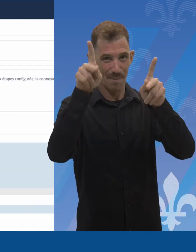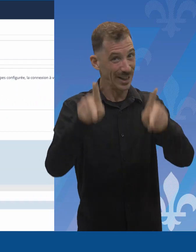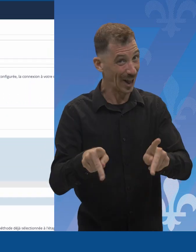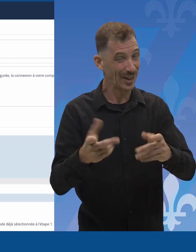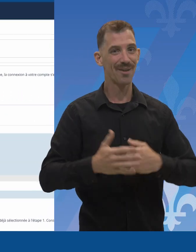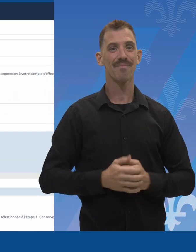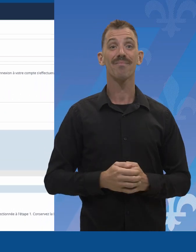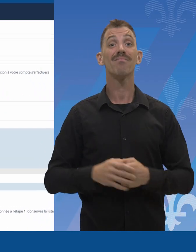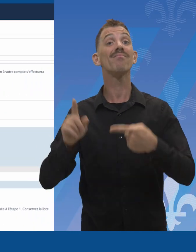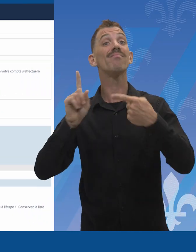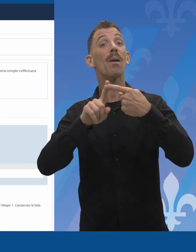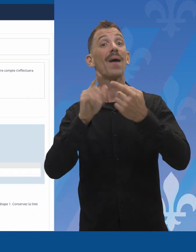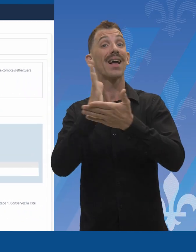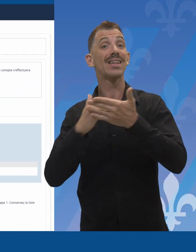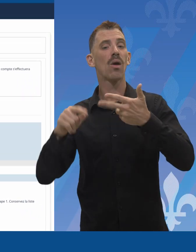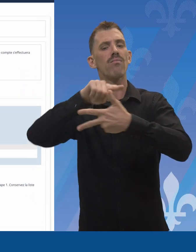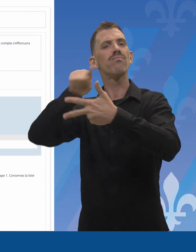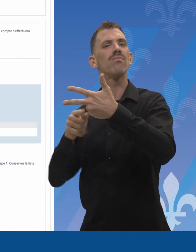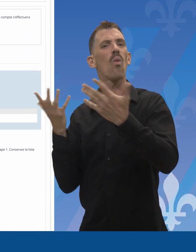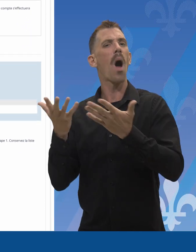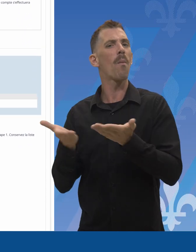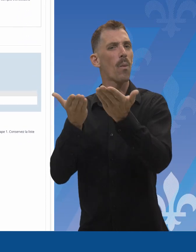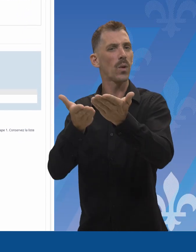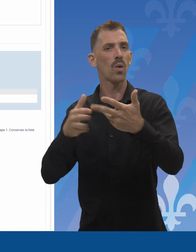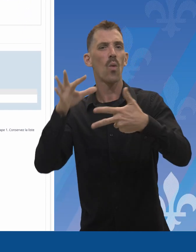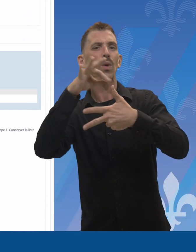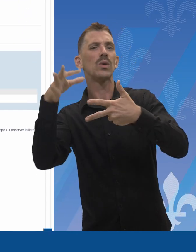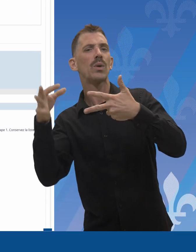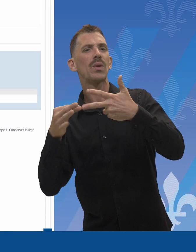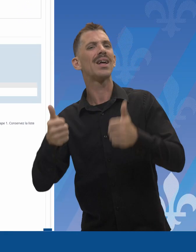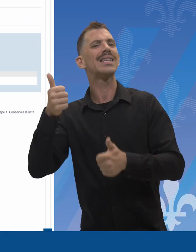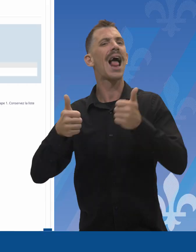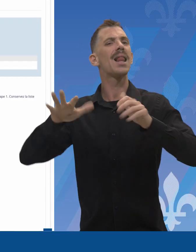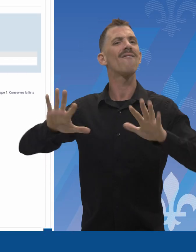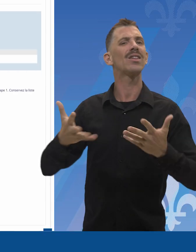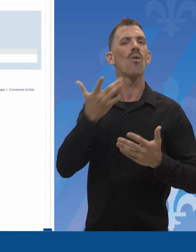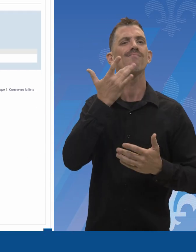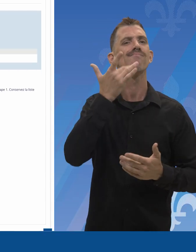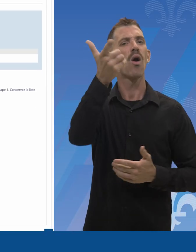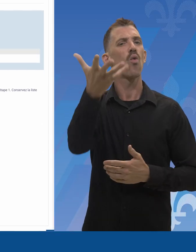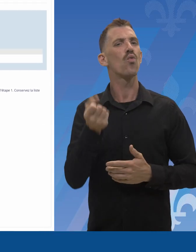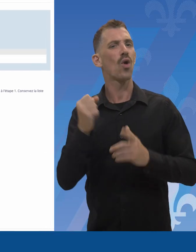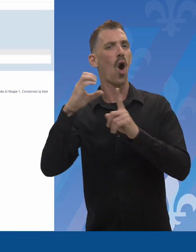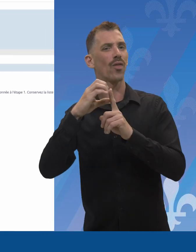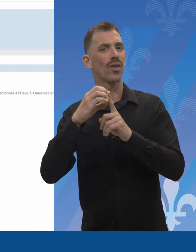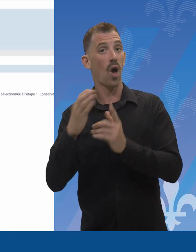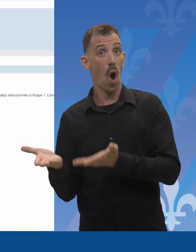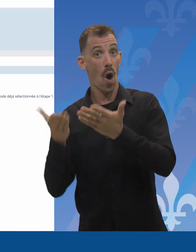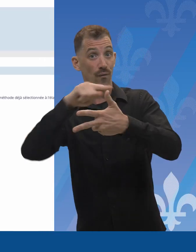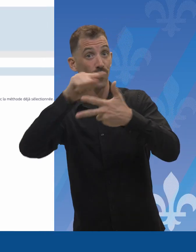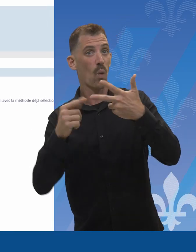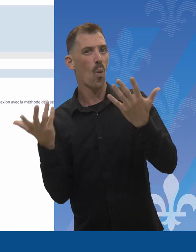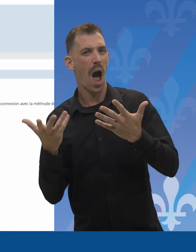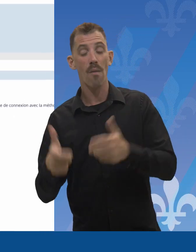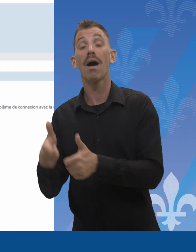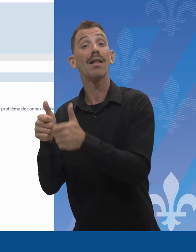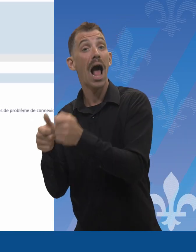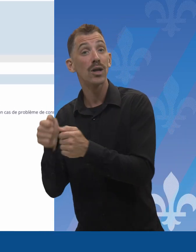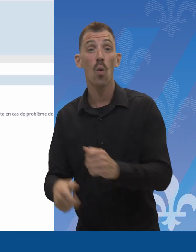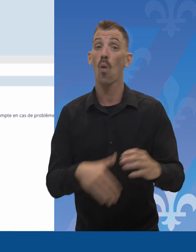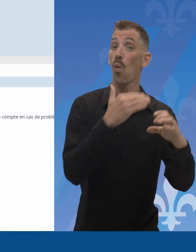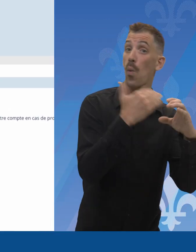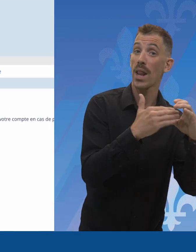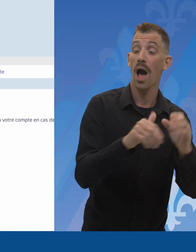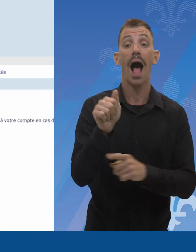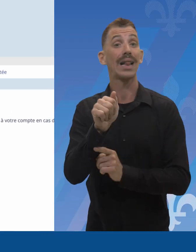vous authentifier. À la section 1, choisissez, parmi les 3 proposés, la méthode par laquelle vous recevrez votre code de validation. Les